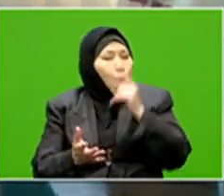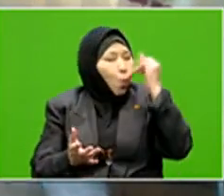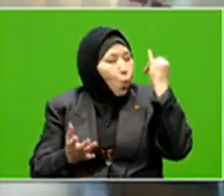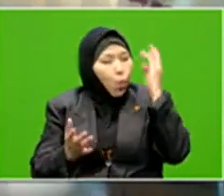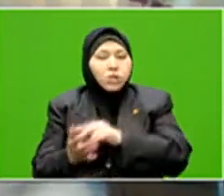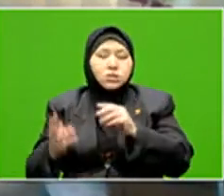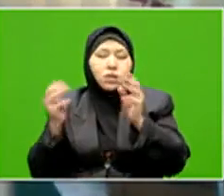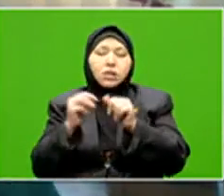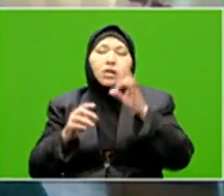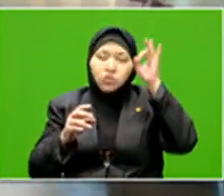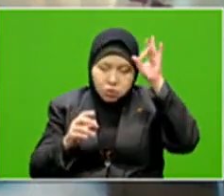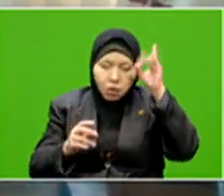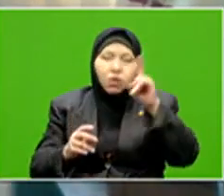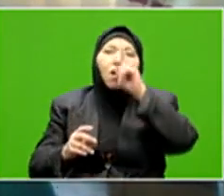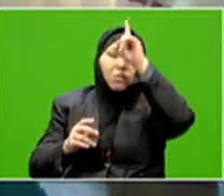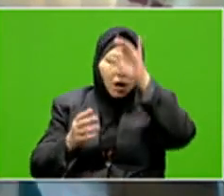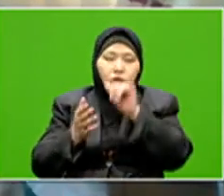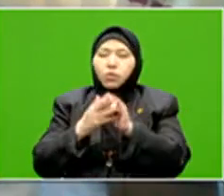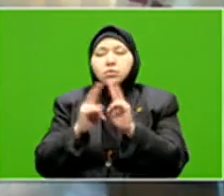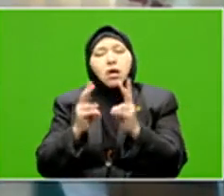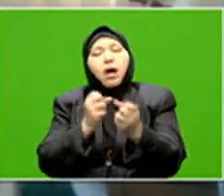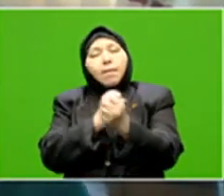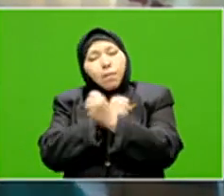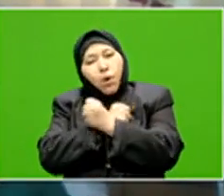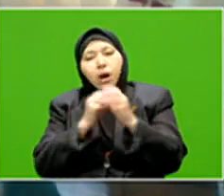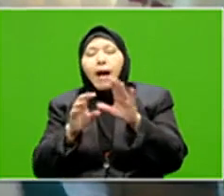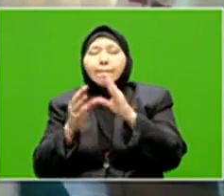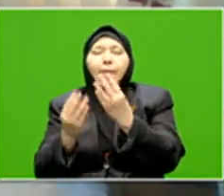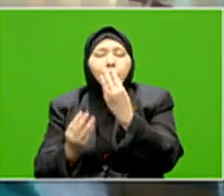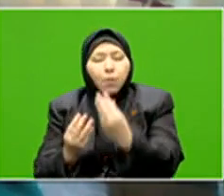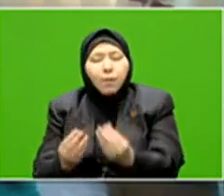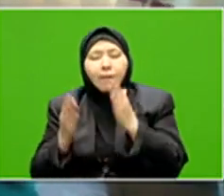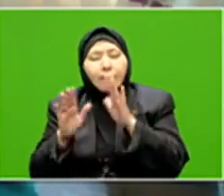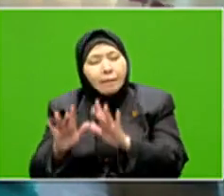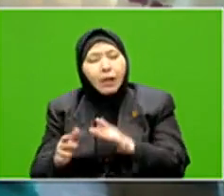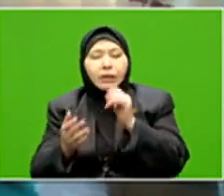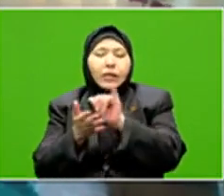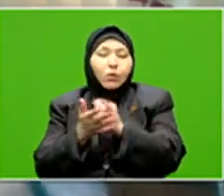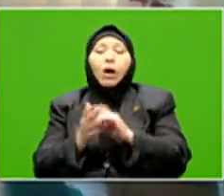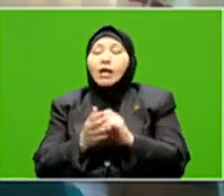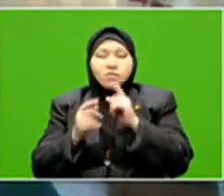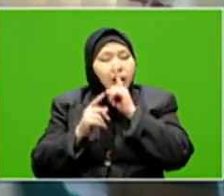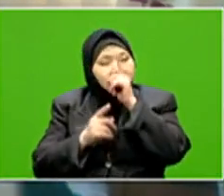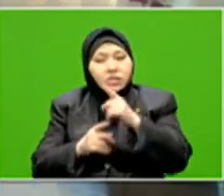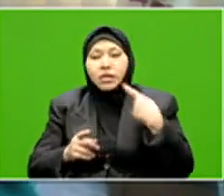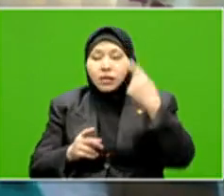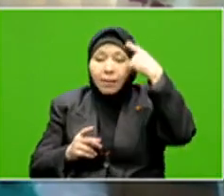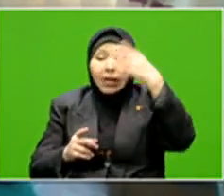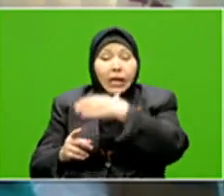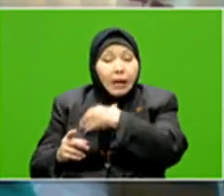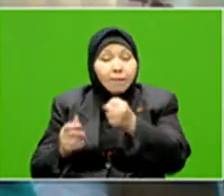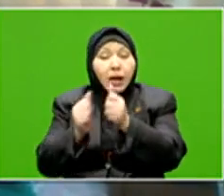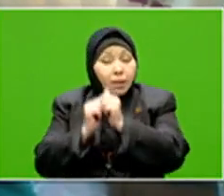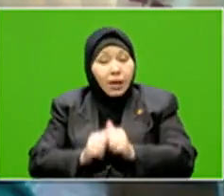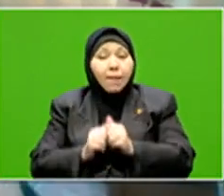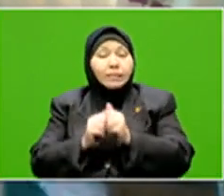kata insya-Allah, Allah itu Maha Pemurah, Allah itu Maha Penyayang, pasti dia tetap akan bersama-sama dengan orang beriman, dan kita yang bersama-sama dengan jalan